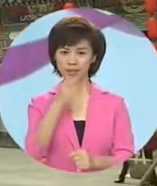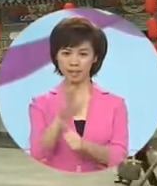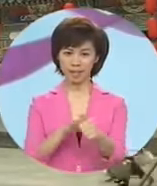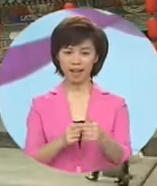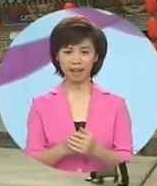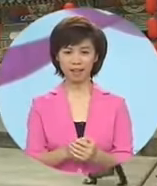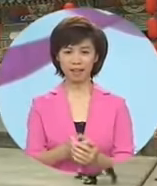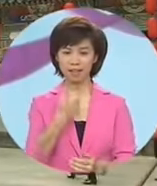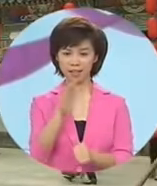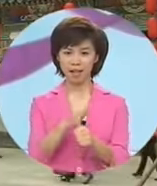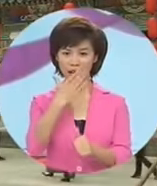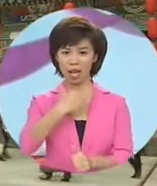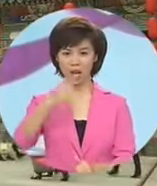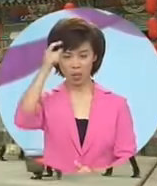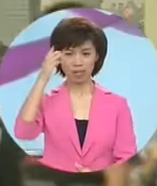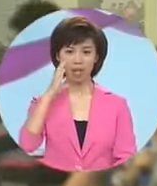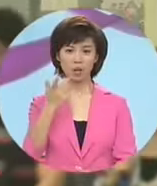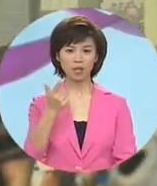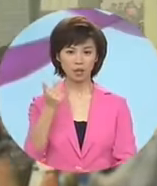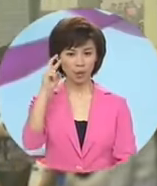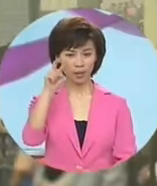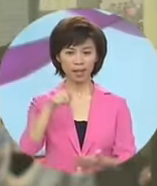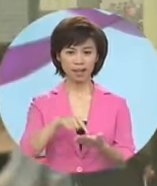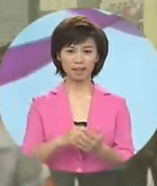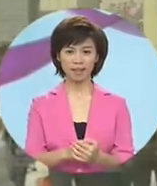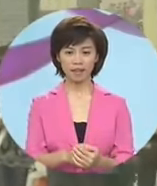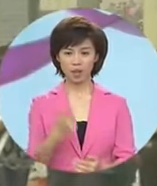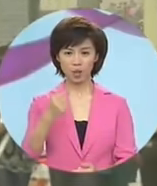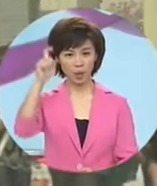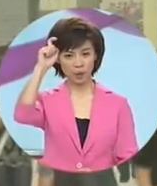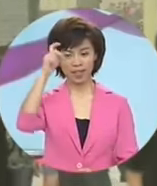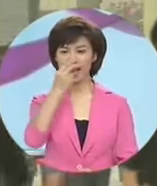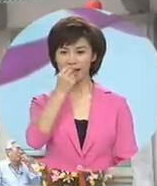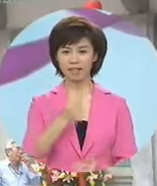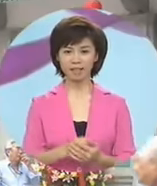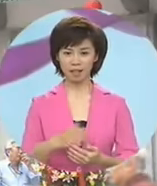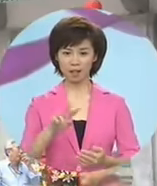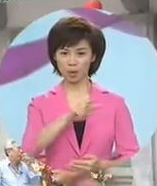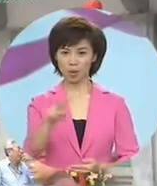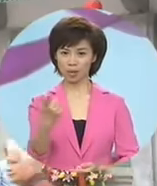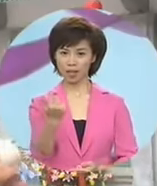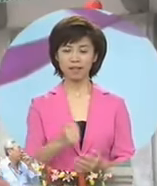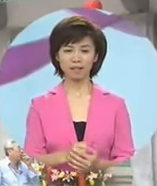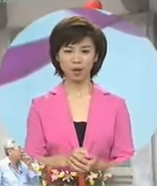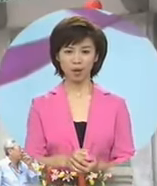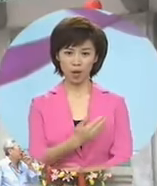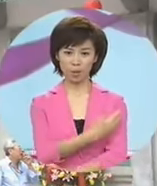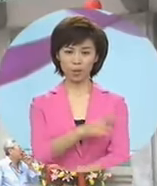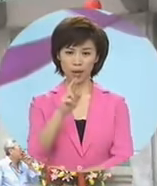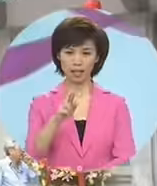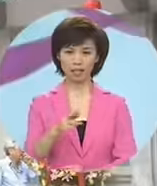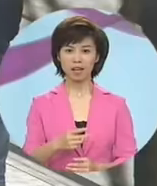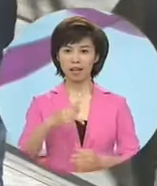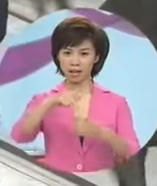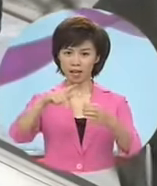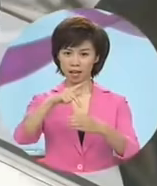顾客在前门有看点，钟情洋品牌的群类同样能在前门寻到宝。不论是追寻星巴克咖啡的香气，